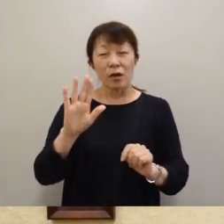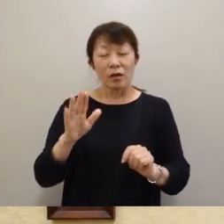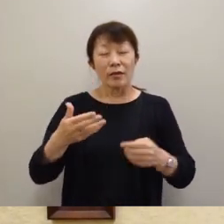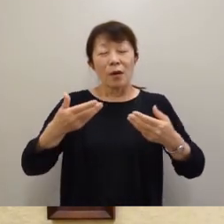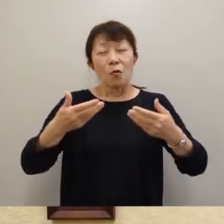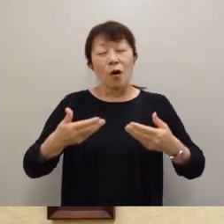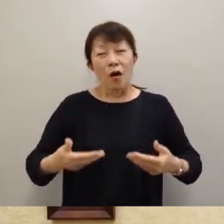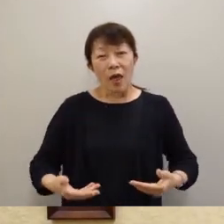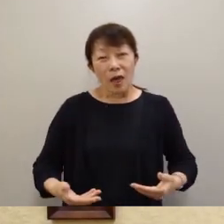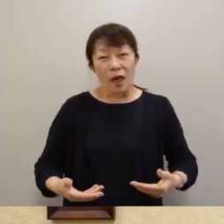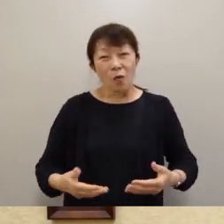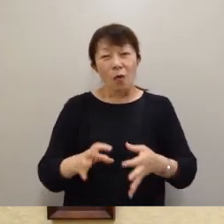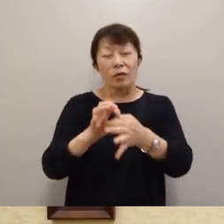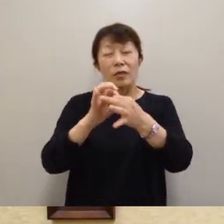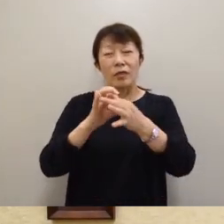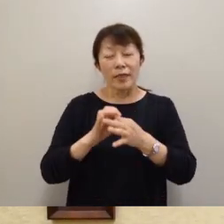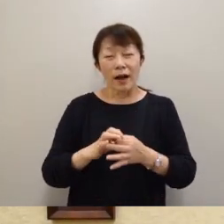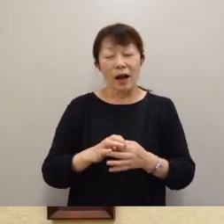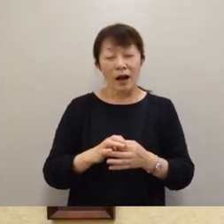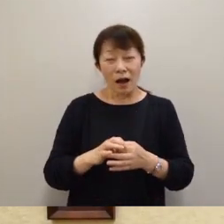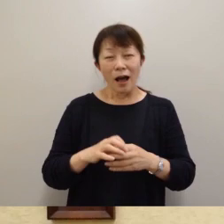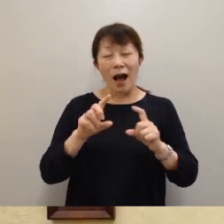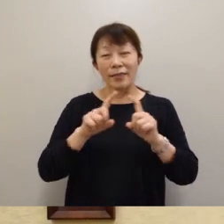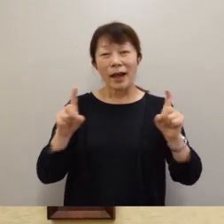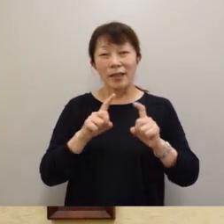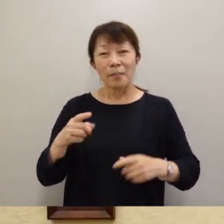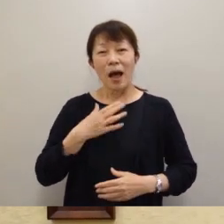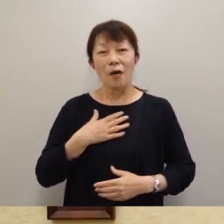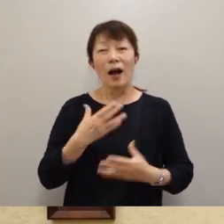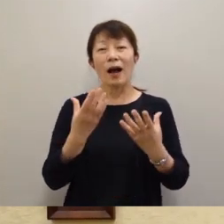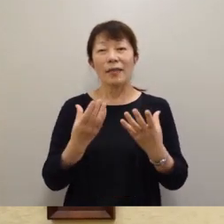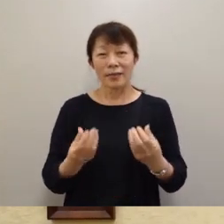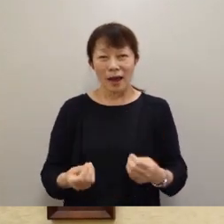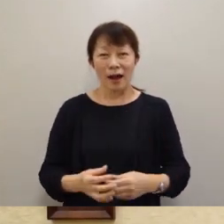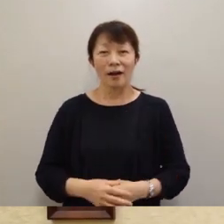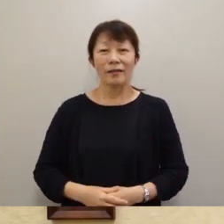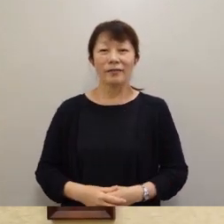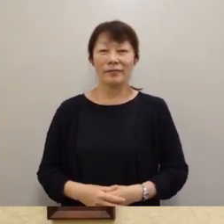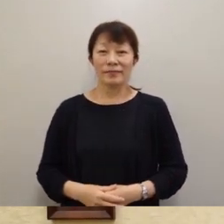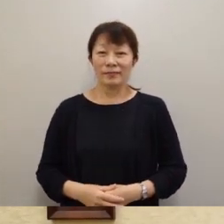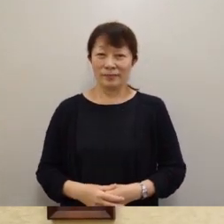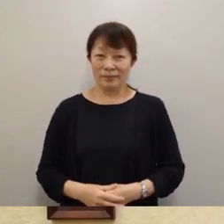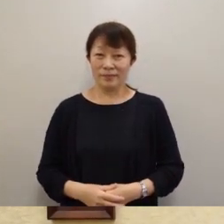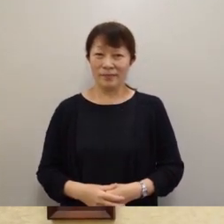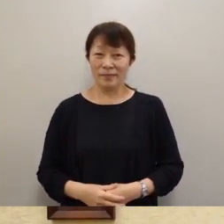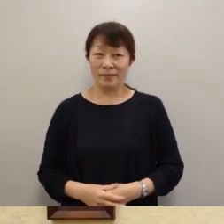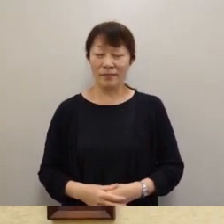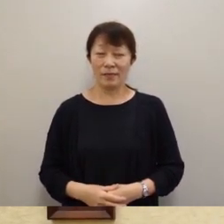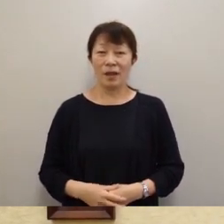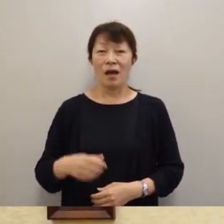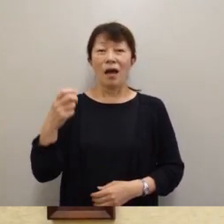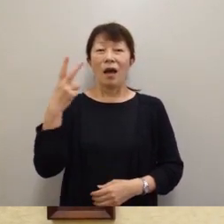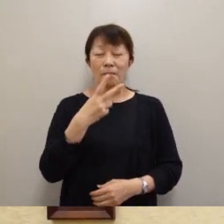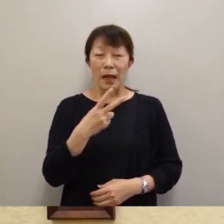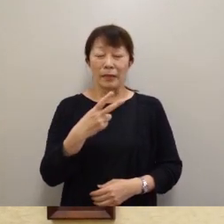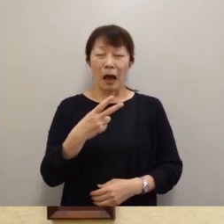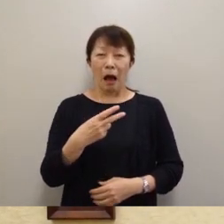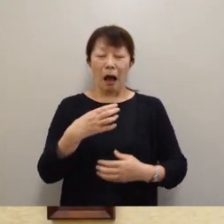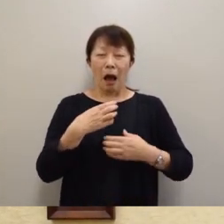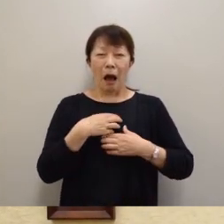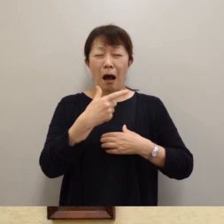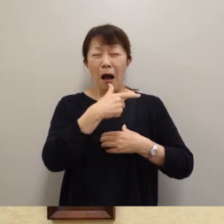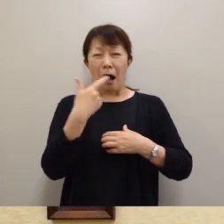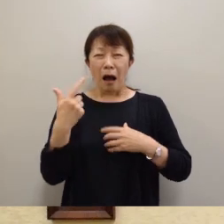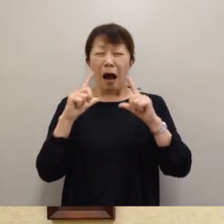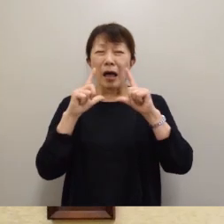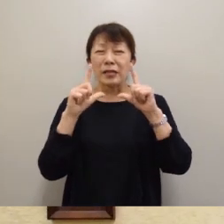穏な日々であったからこそ享受できることだったと気づかされるこの数ヶ月でした。再び緊急事態